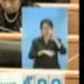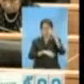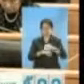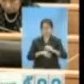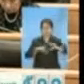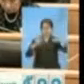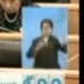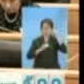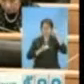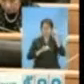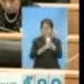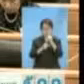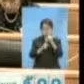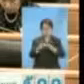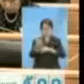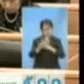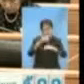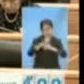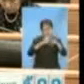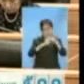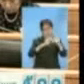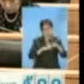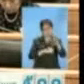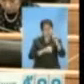ได้คิดโครงการที่จะสร้างขึ้นมาให้เด็กรุ่น